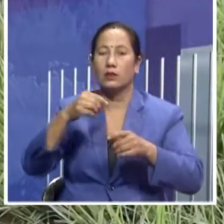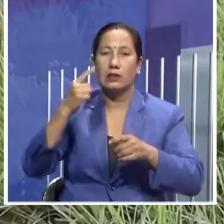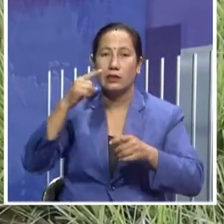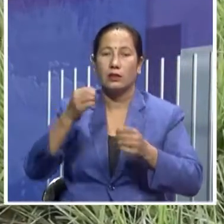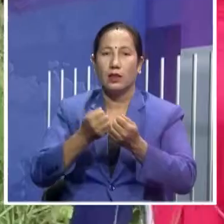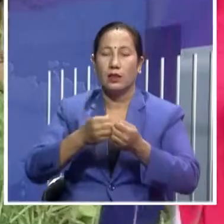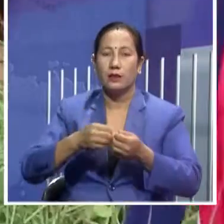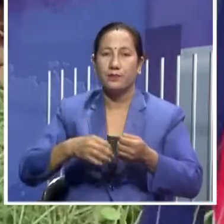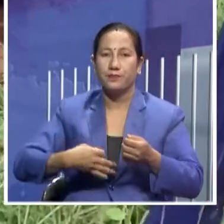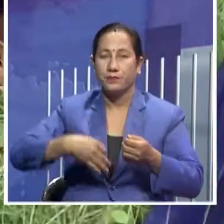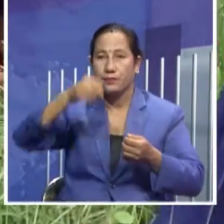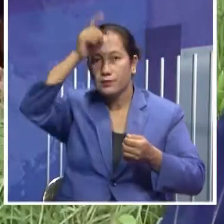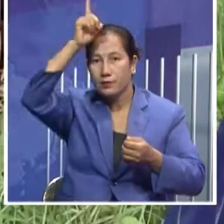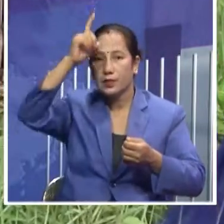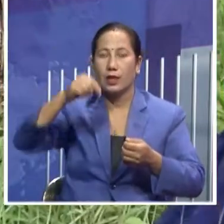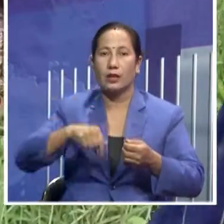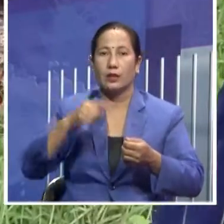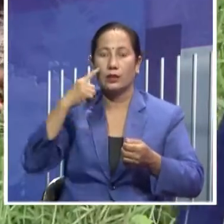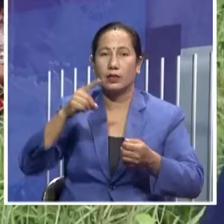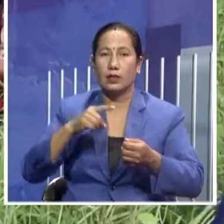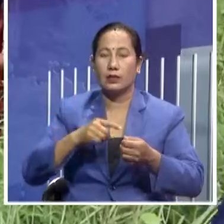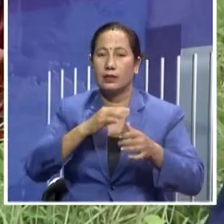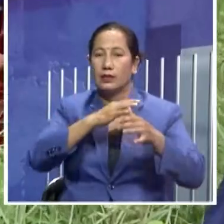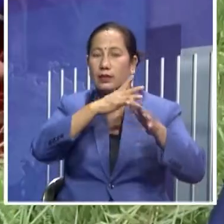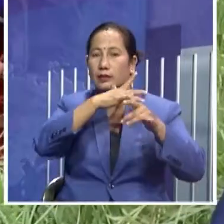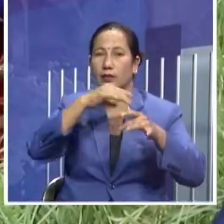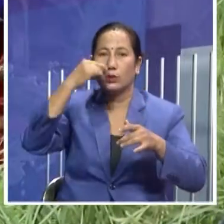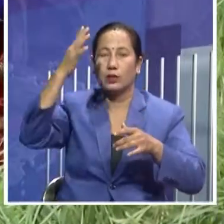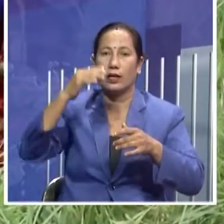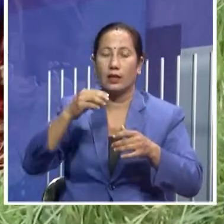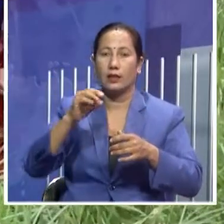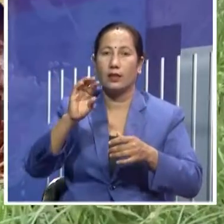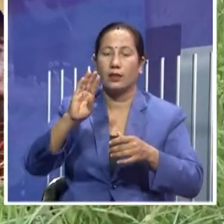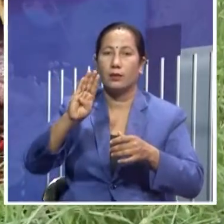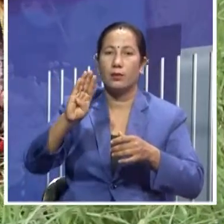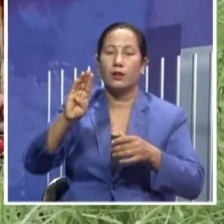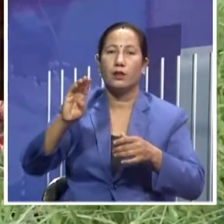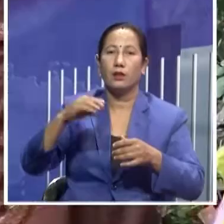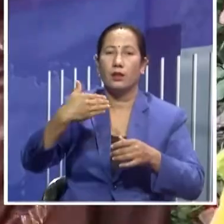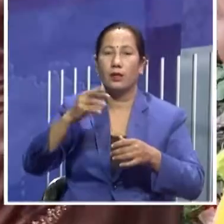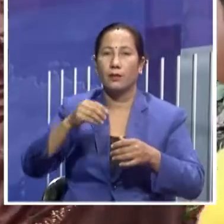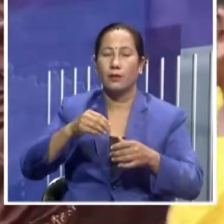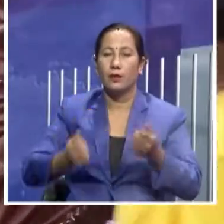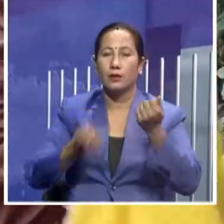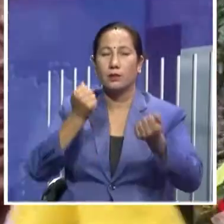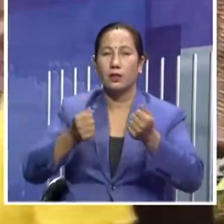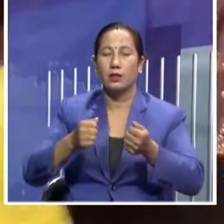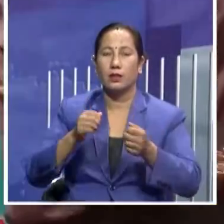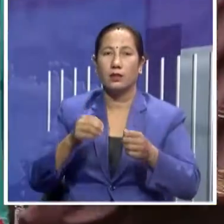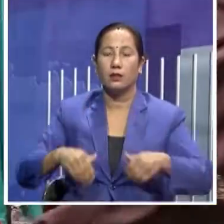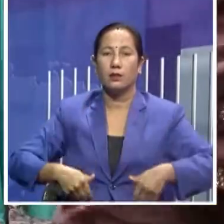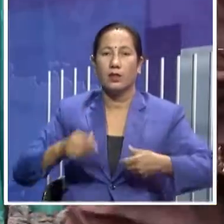हिन्दू धर्मका अनुसार आजको दिन भगवान कृष्णका दाई बलरामको जन्मदिनको रूपमा पनि मानिन्छ। यो